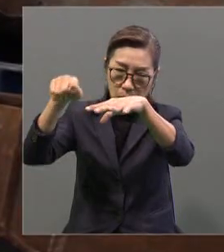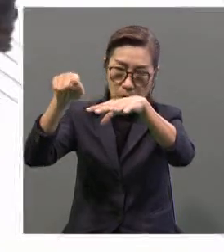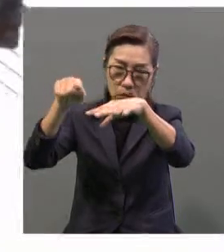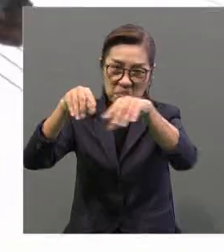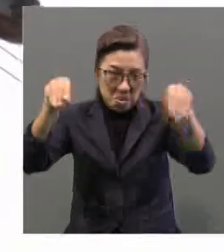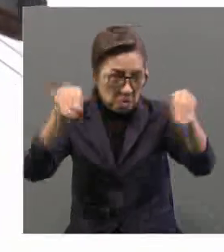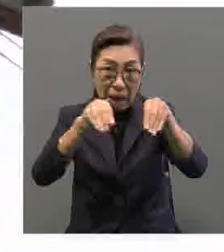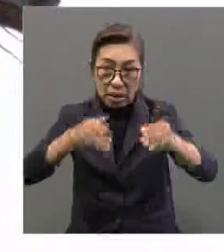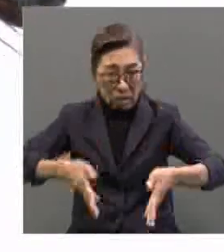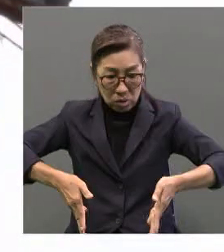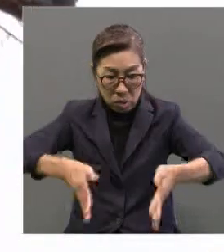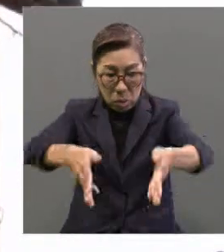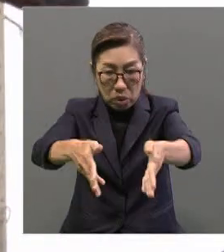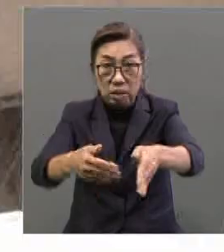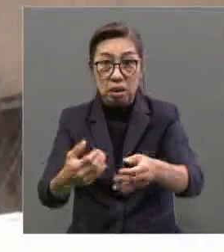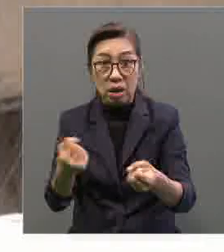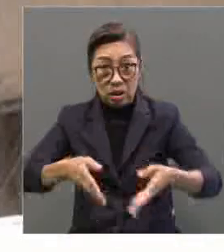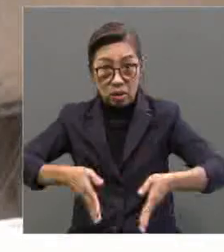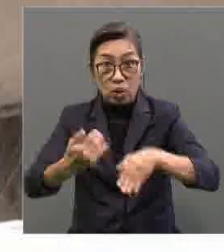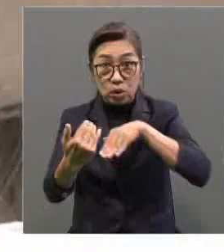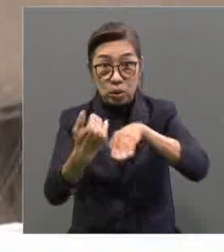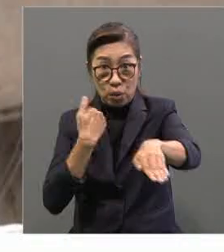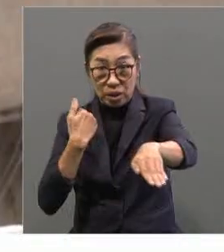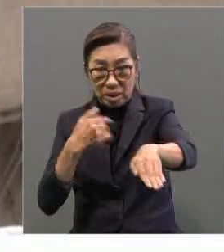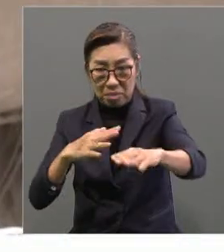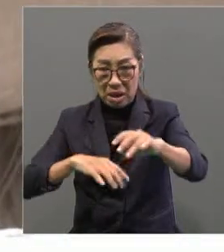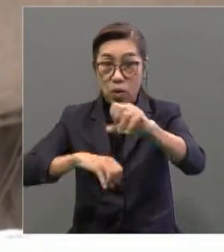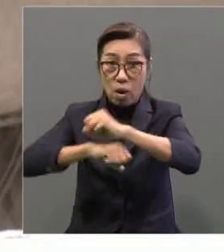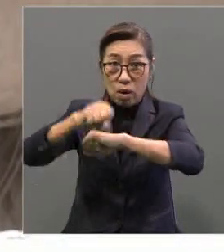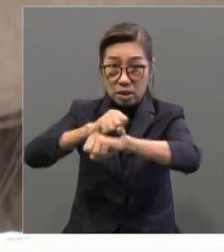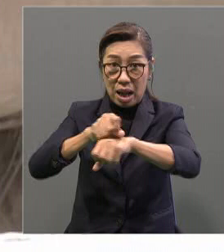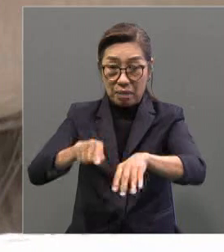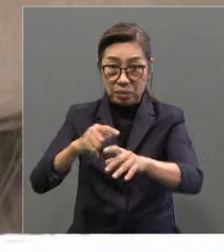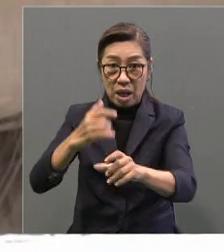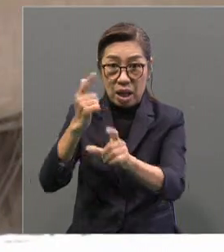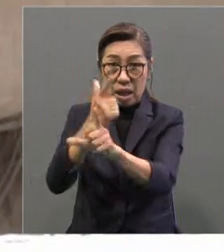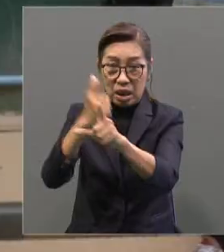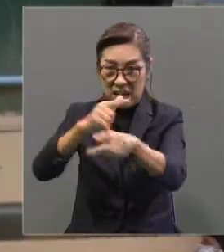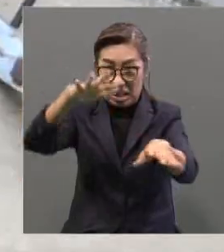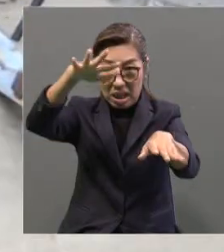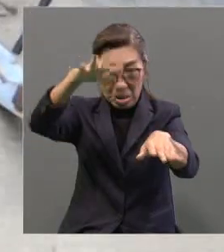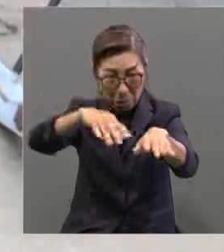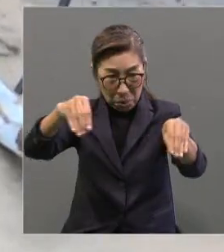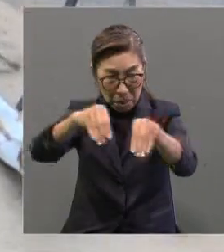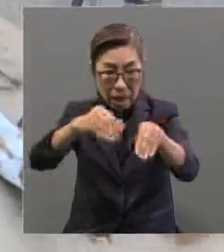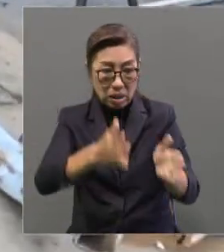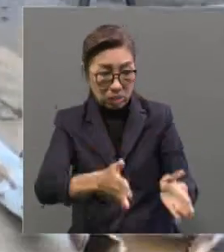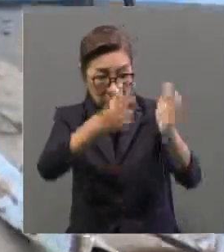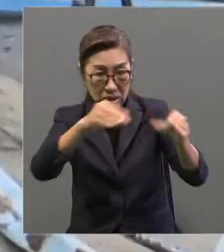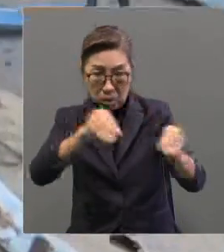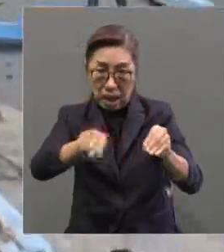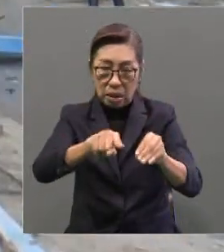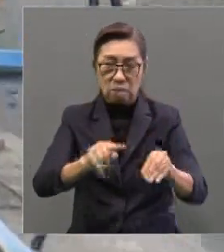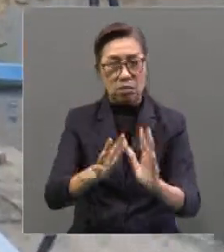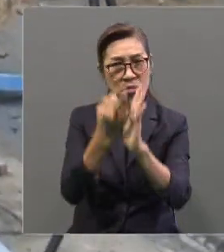อยู่ติดกับริมถนนเลยไงถูกไหมฮะแล้วมันติดกับที่อยู่อาศัยที่เป็นตึกแถวของคนอาศัยอยู่แถบนั้นถามเรื่องความปลอดภัยมาหลายครั้งเหมือน